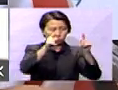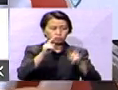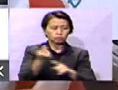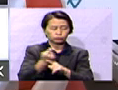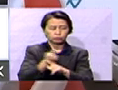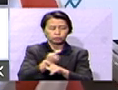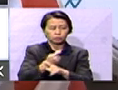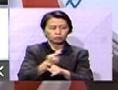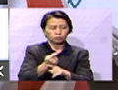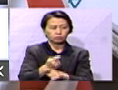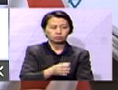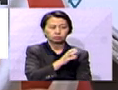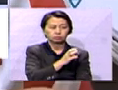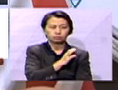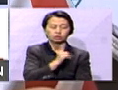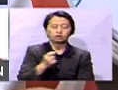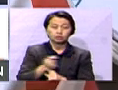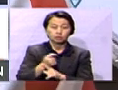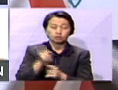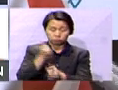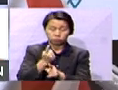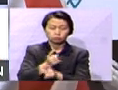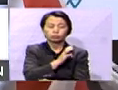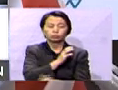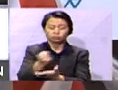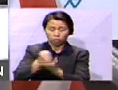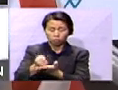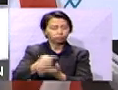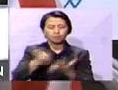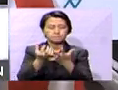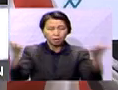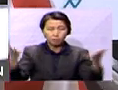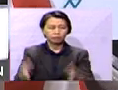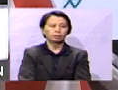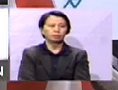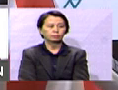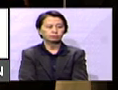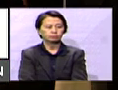KOM, yeah, and my coach, she helped so much, very much, yeah.